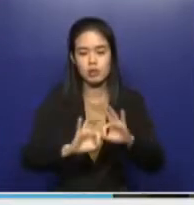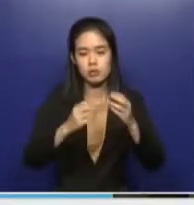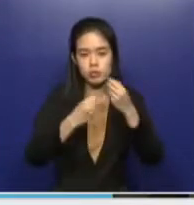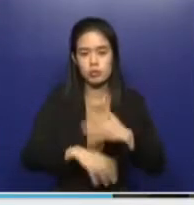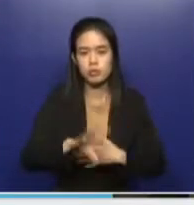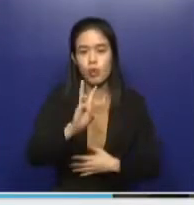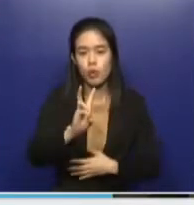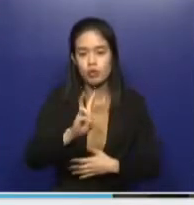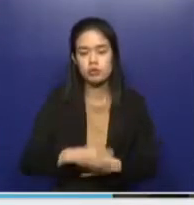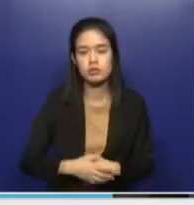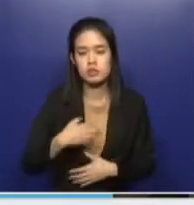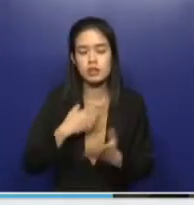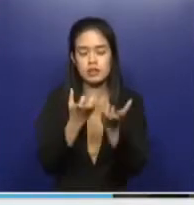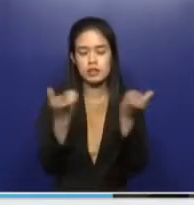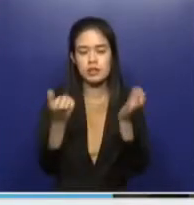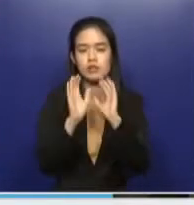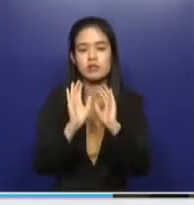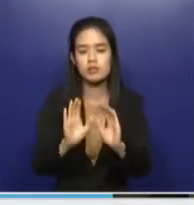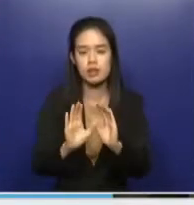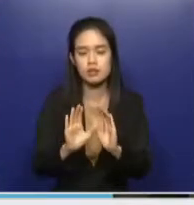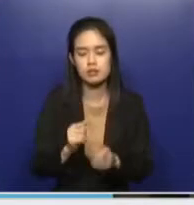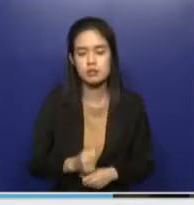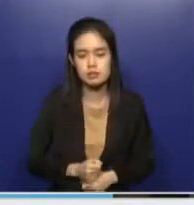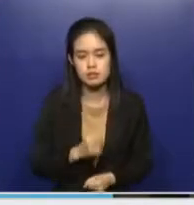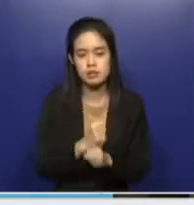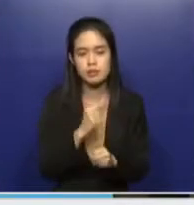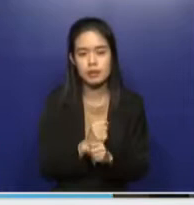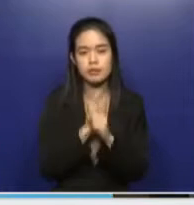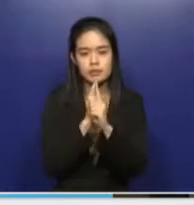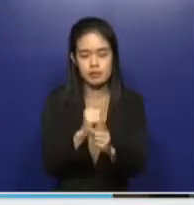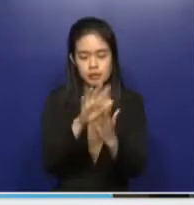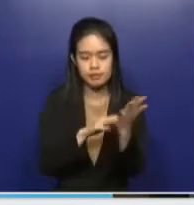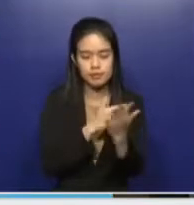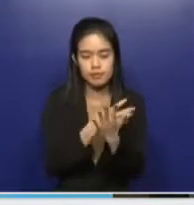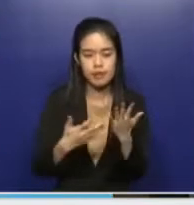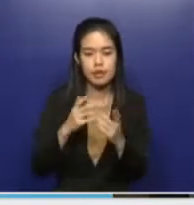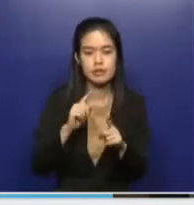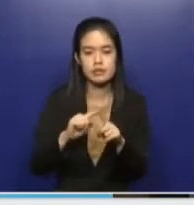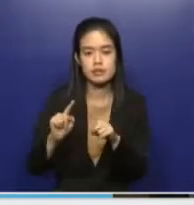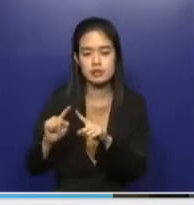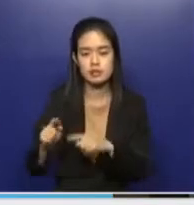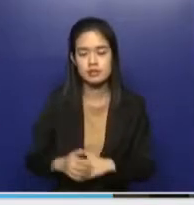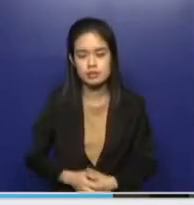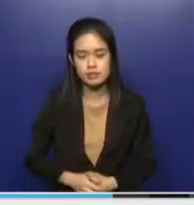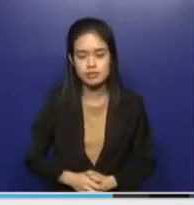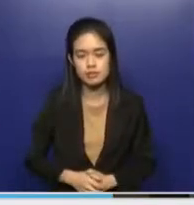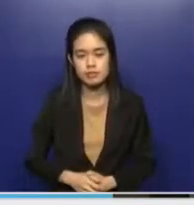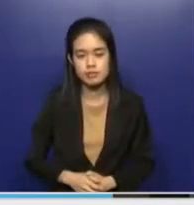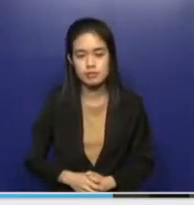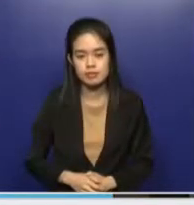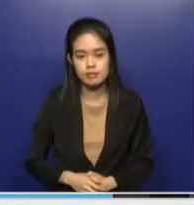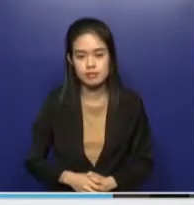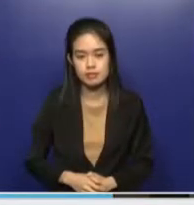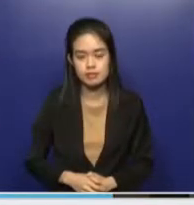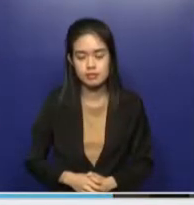ฐบาลจะได้นำไปประกอบในการถอดบทเรียนและก็แก้ไขปัญหาในอนาคตต่อไปครับท่านประธานครับใน